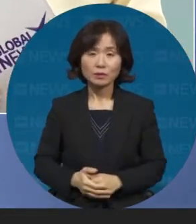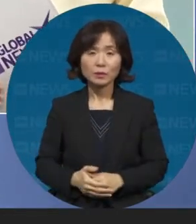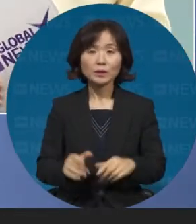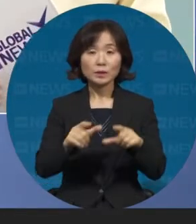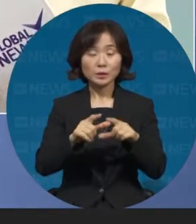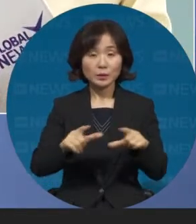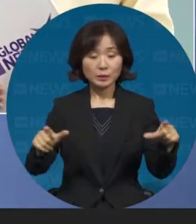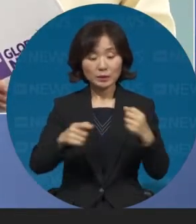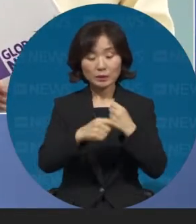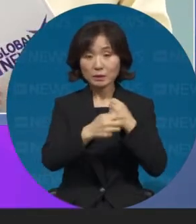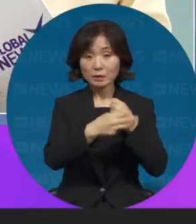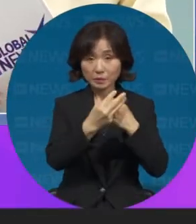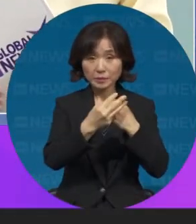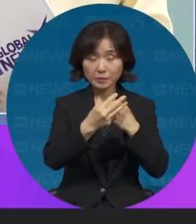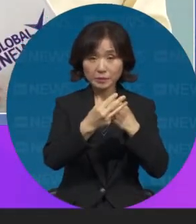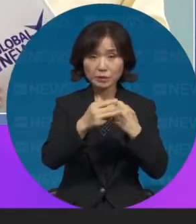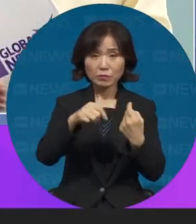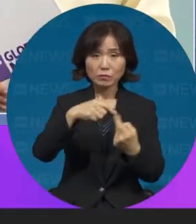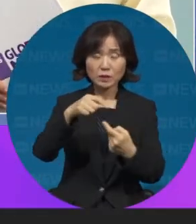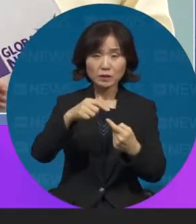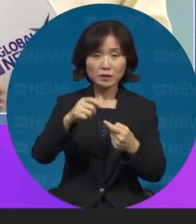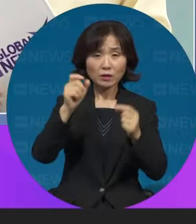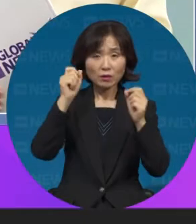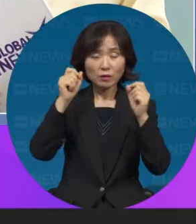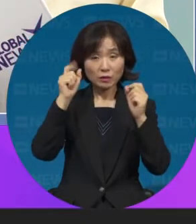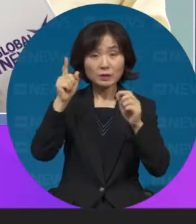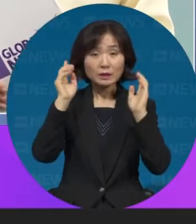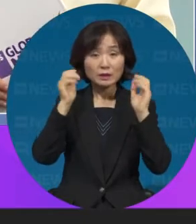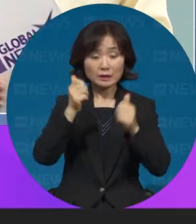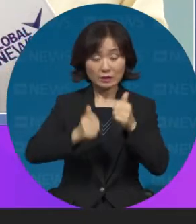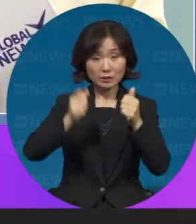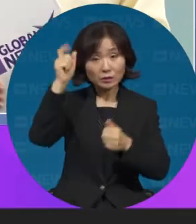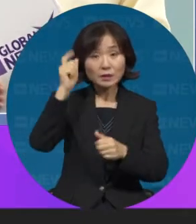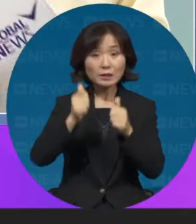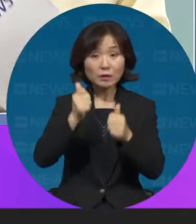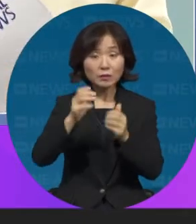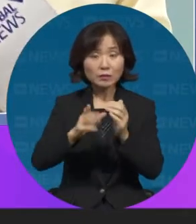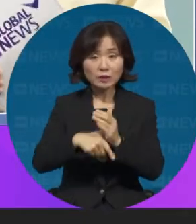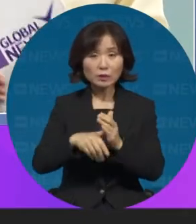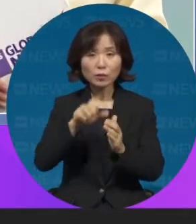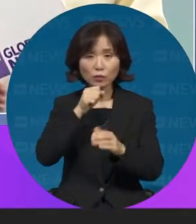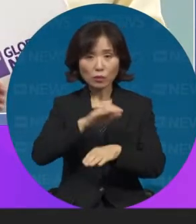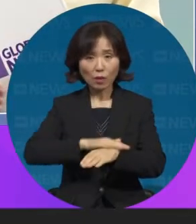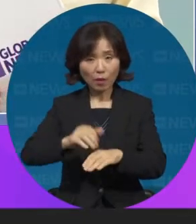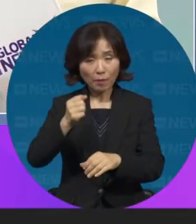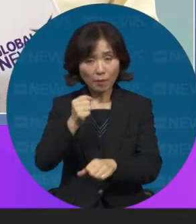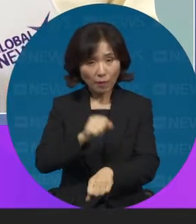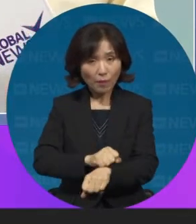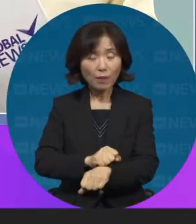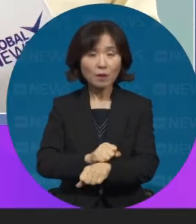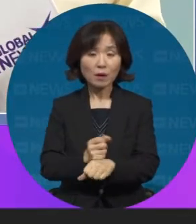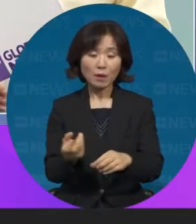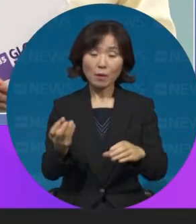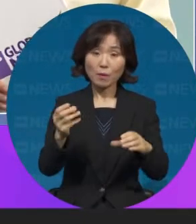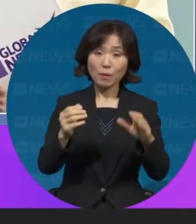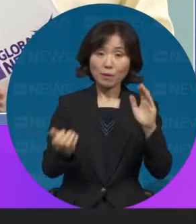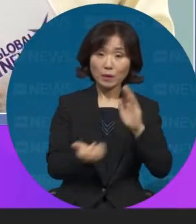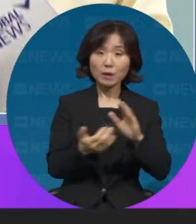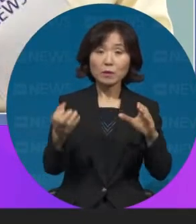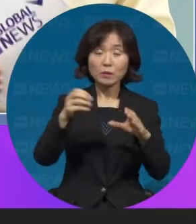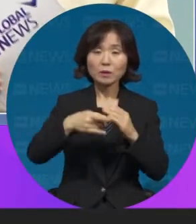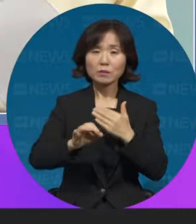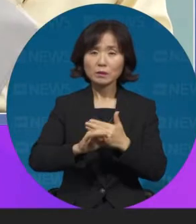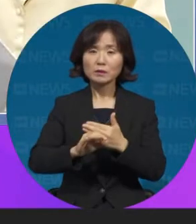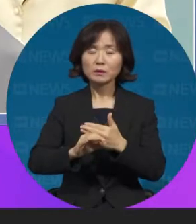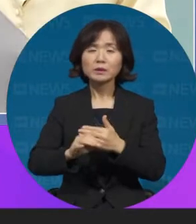보통 저학년에 시행하는 영재 시험에서 이 높은 점수를 받는 경우 학생들은 영재 교육을 받을 자격을 갖게 됩니다.